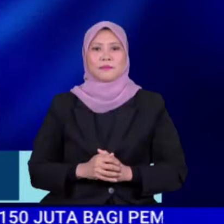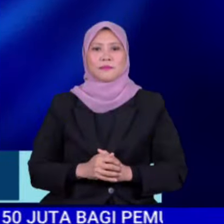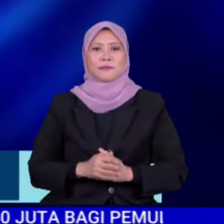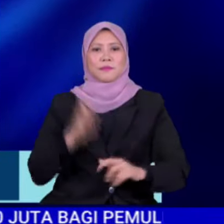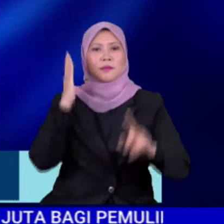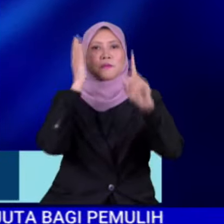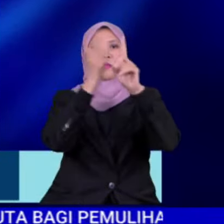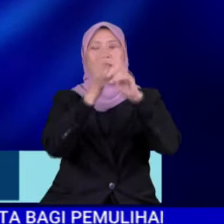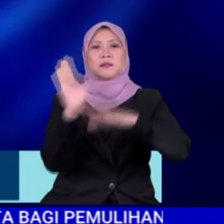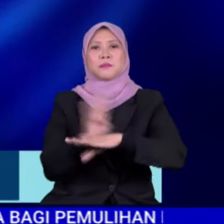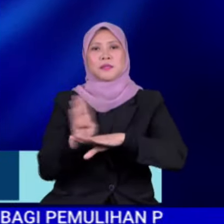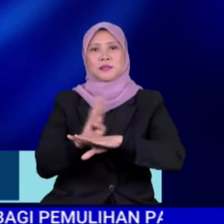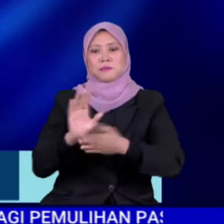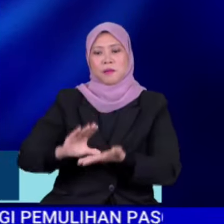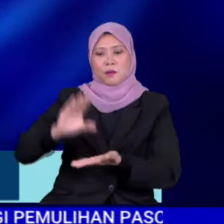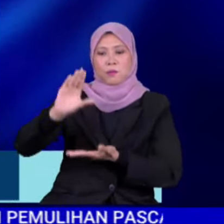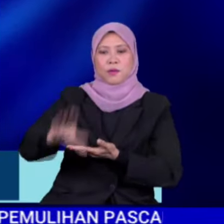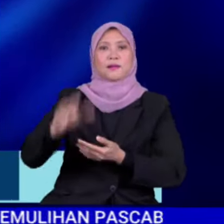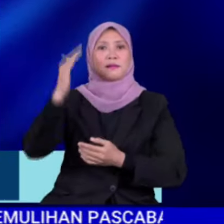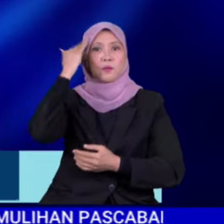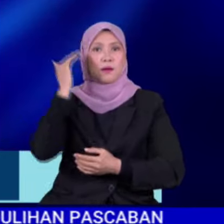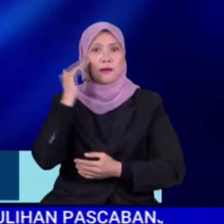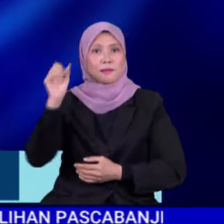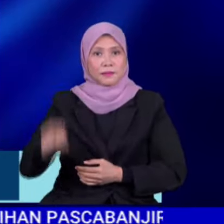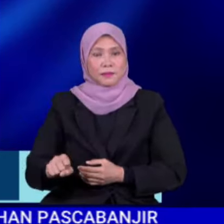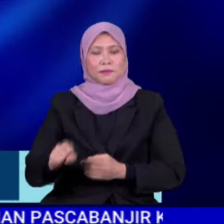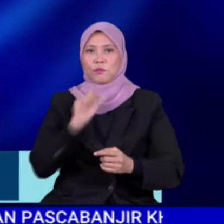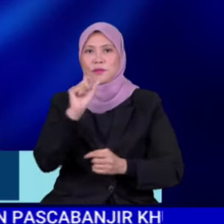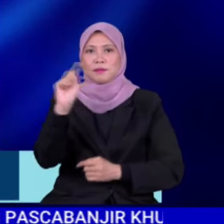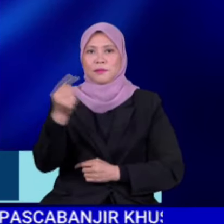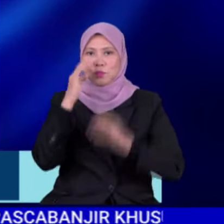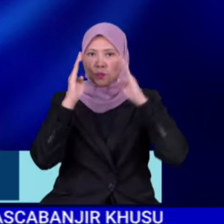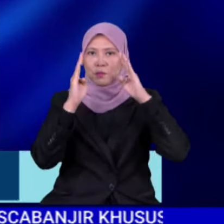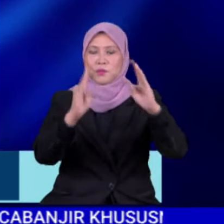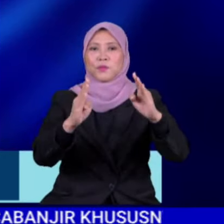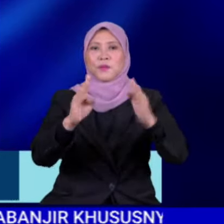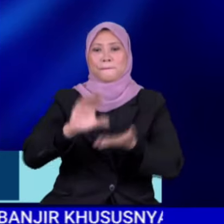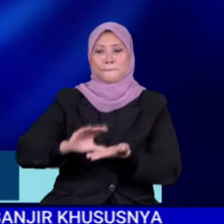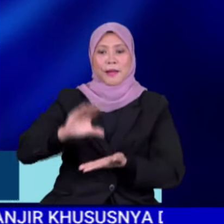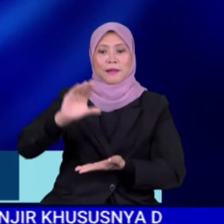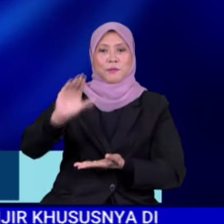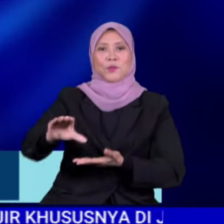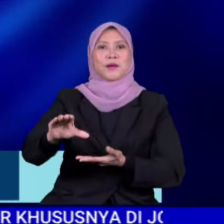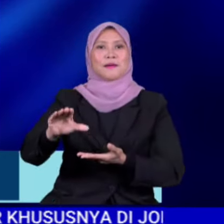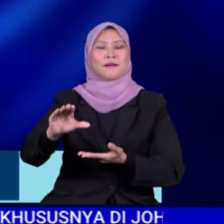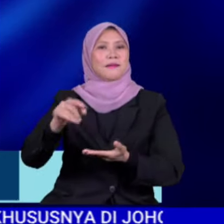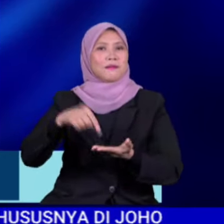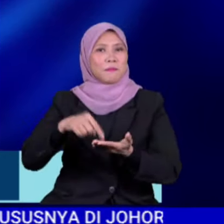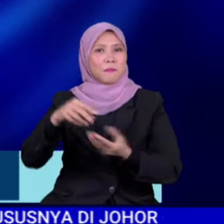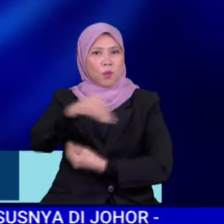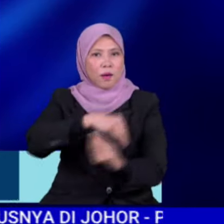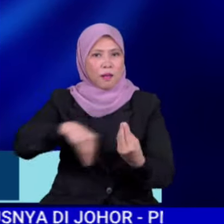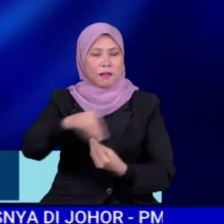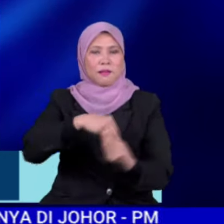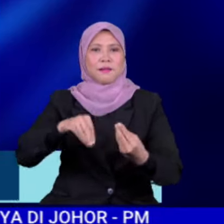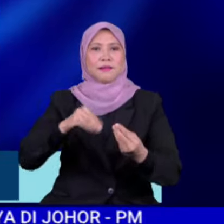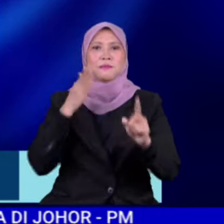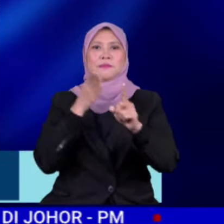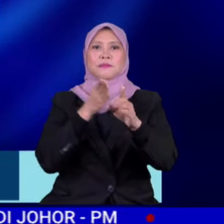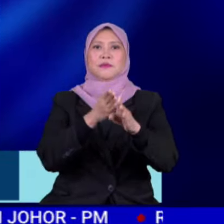Misi perdagangan dan pelaburan ke Korea Selatan bukan hanya tertumpu kepada pelaburan berintensifkan modal dalam